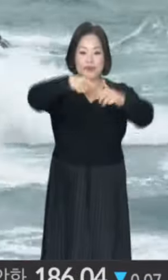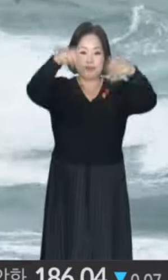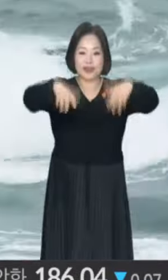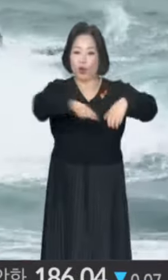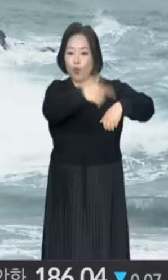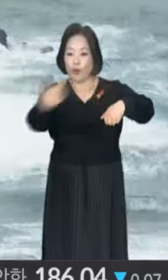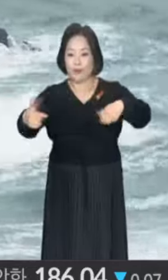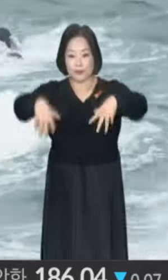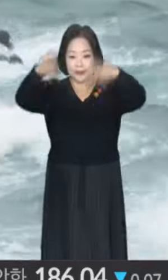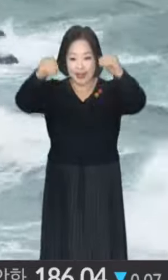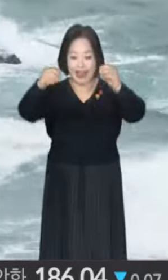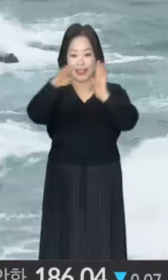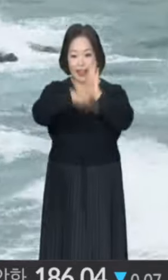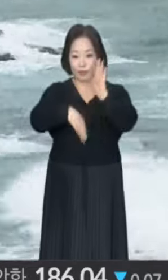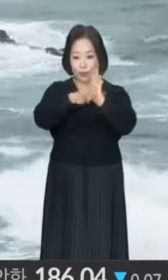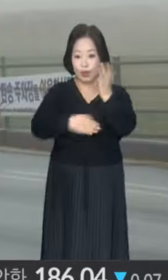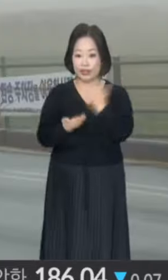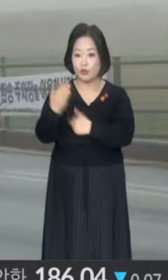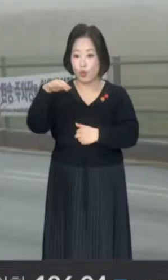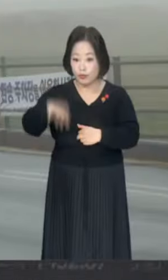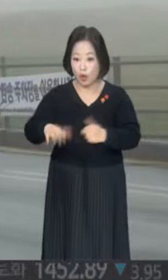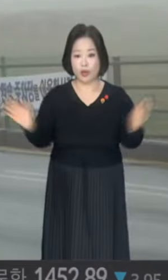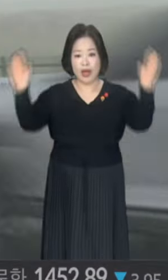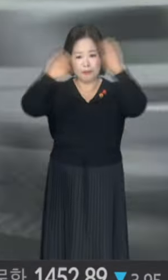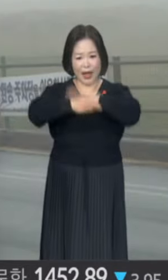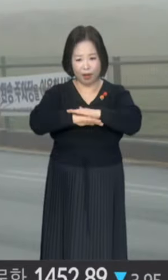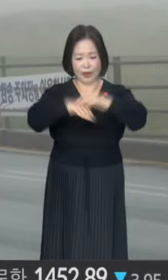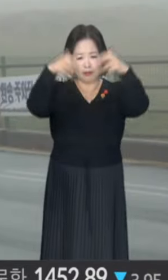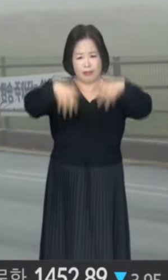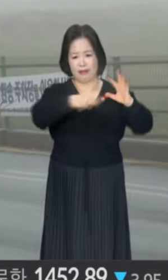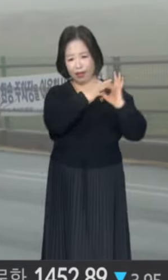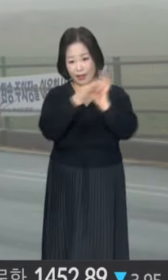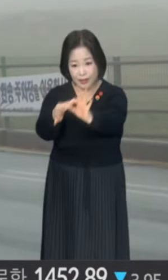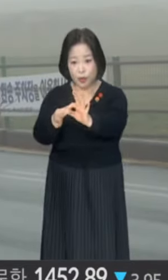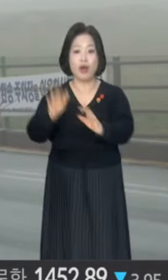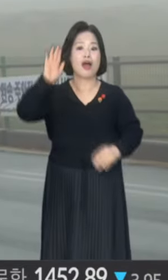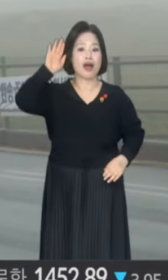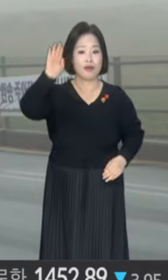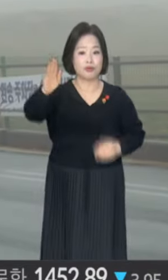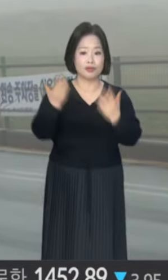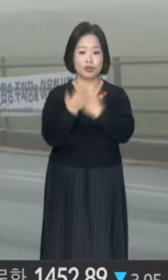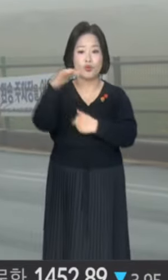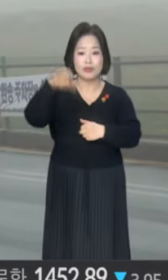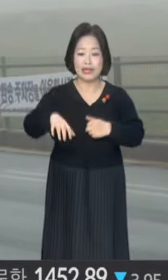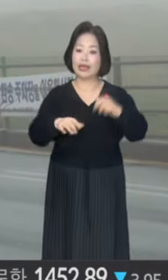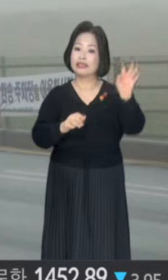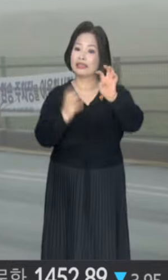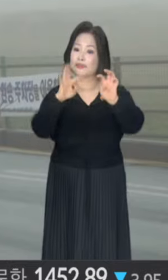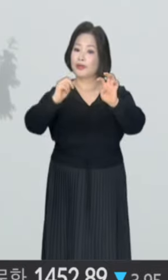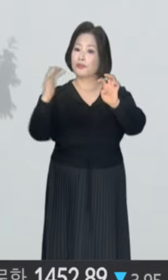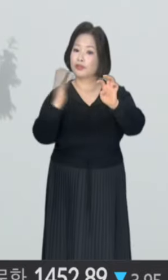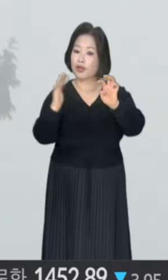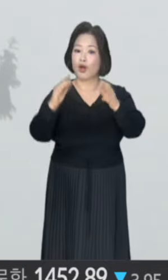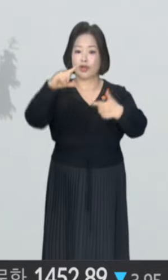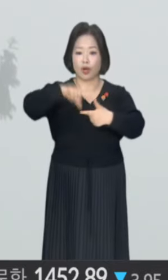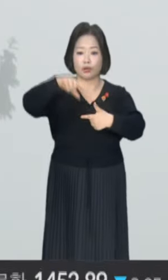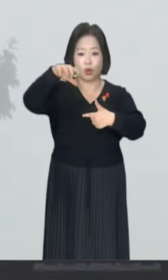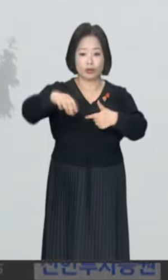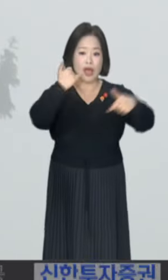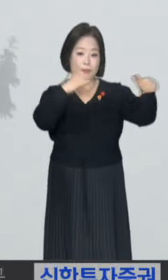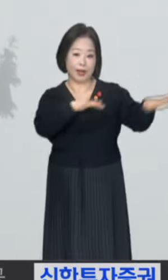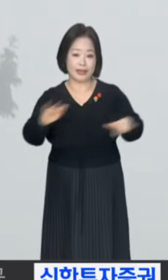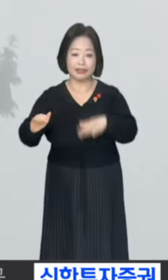오후면 그치겠지만 남부와 제주 지역은 오늘 밤까지 이어지겠습니다. 앞으로 제주도에는 최대 40mm, 영남 해안에